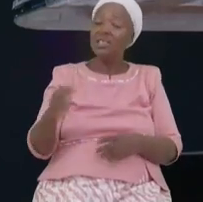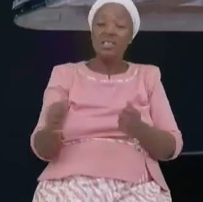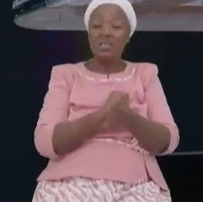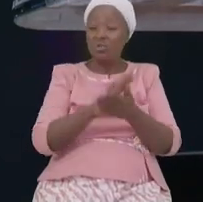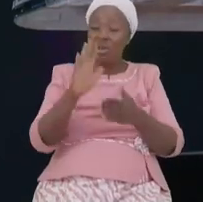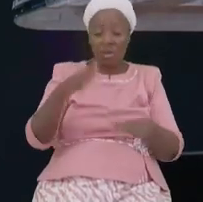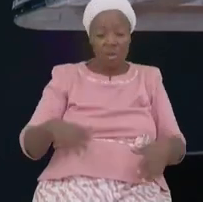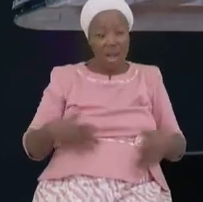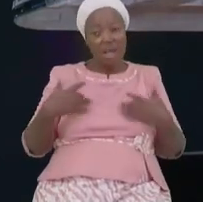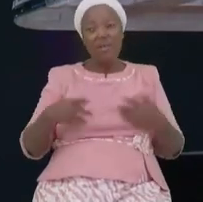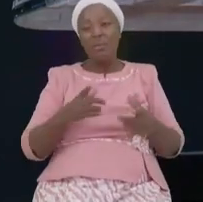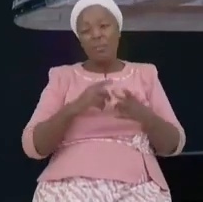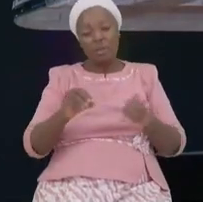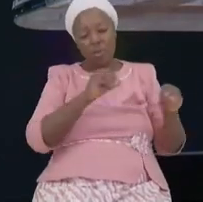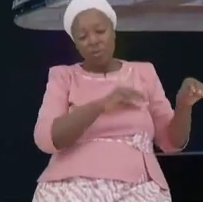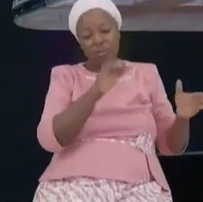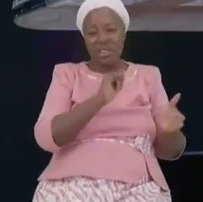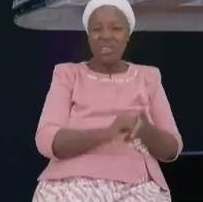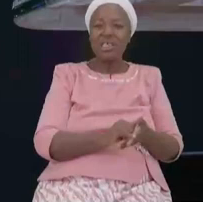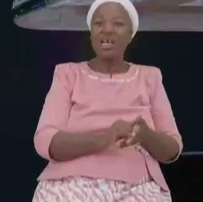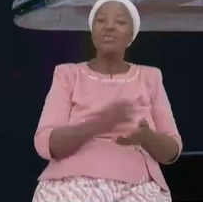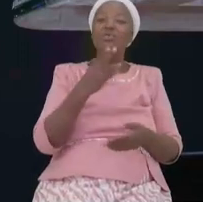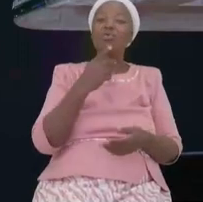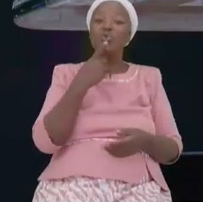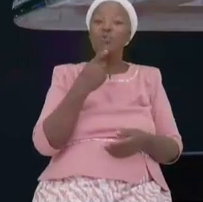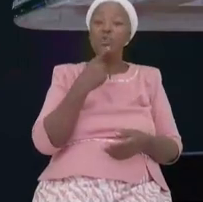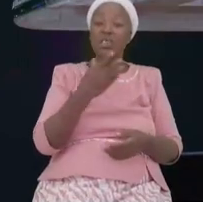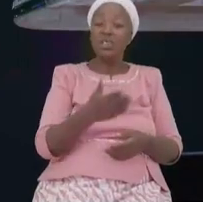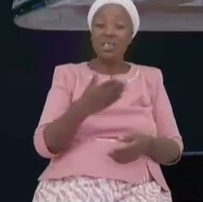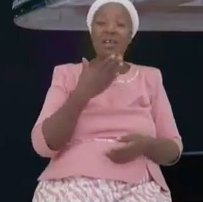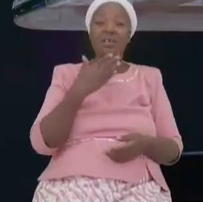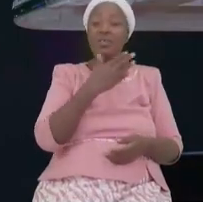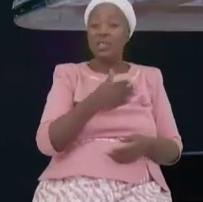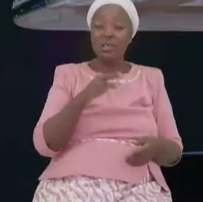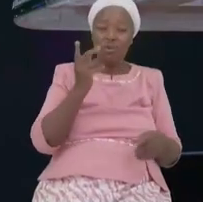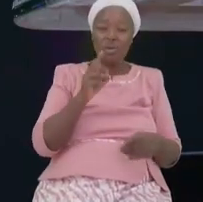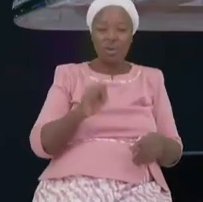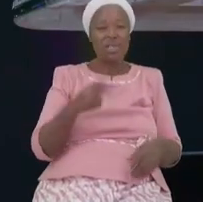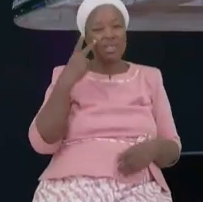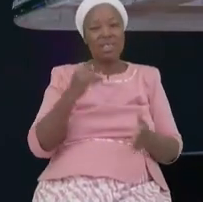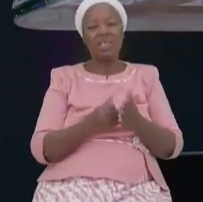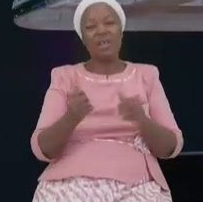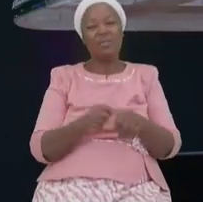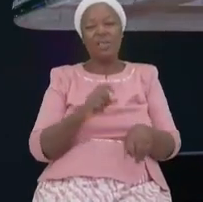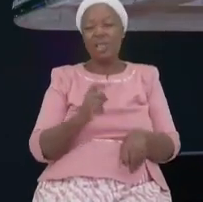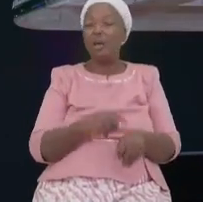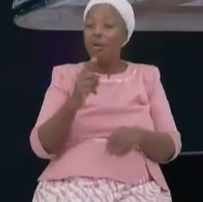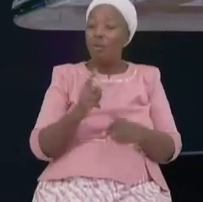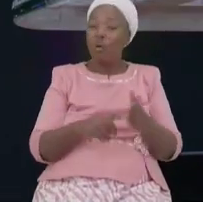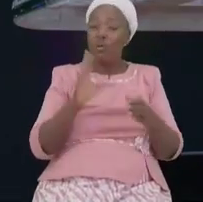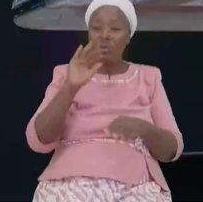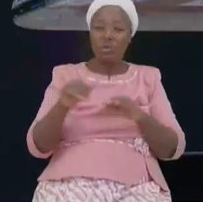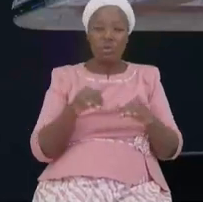Mais tu mets le sucre, les choses sucrées, là où tu peux les voir à tout moment. Qu'est-ce que tu fais? tu dois